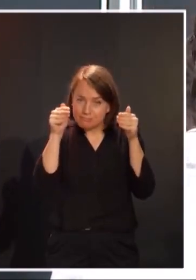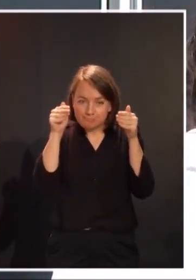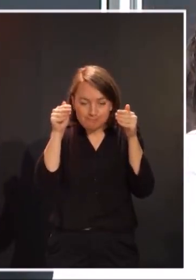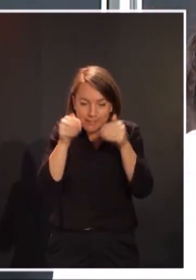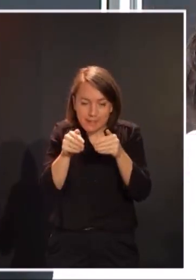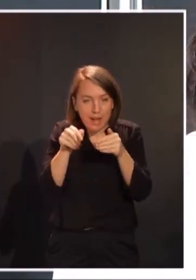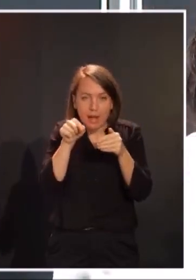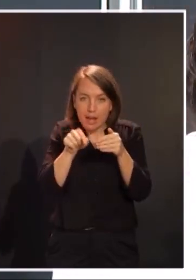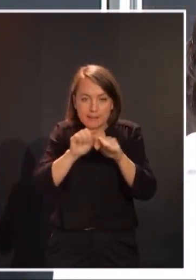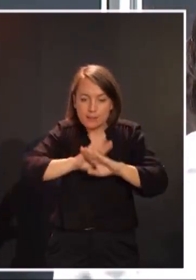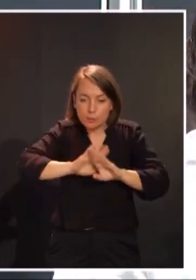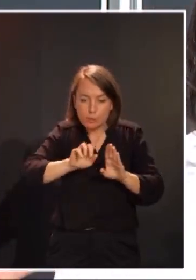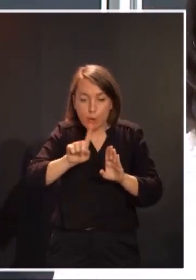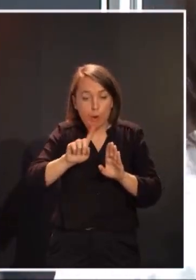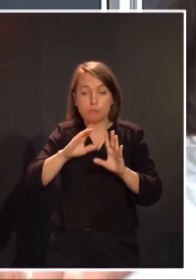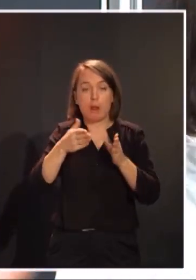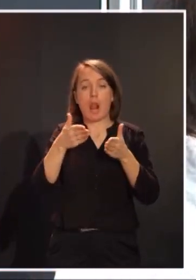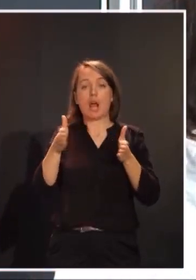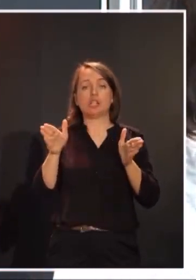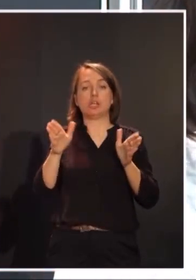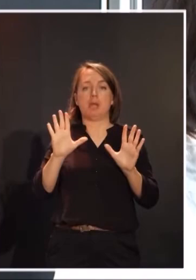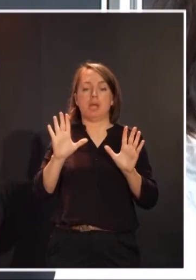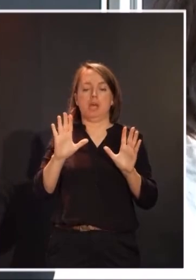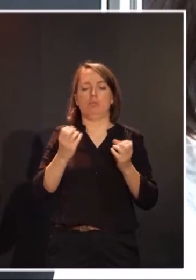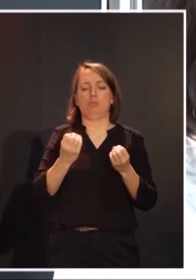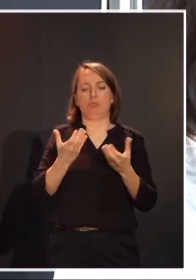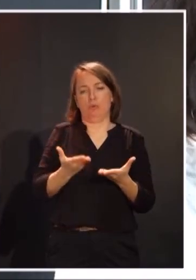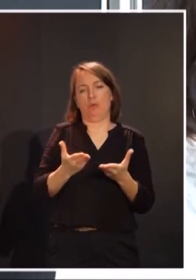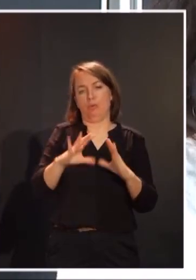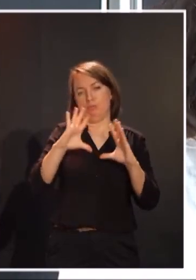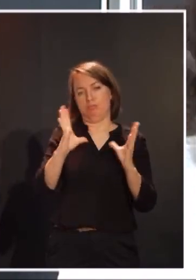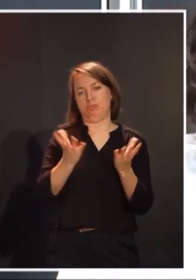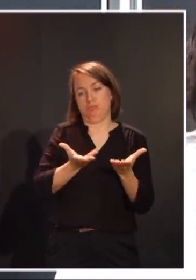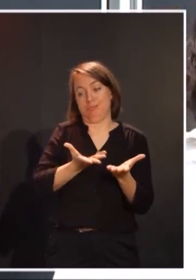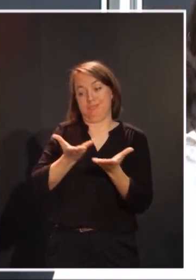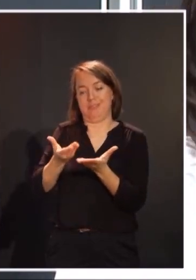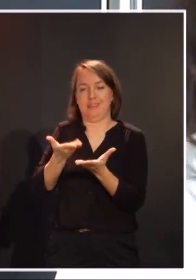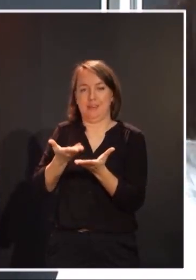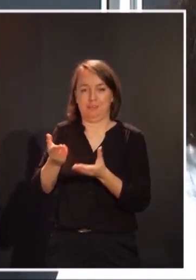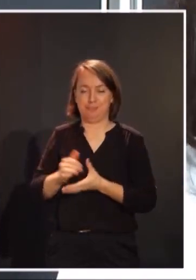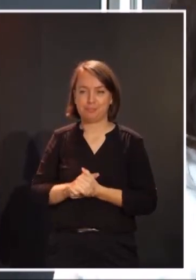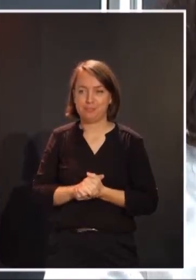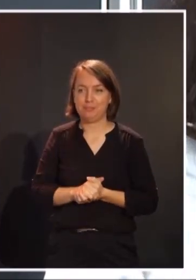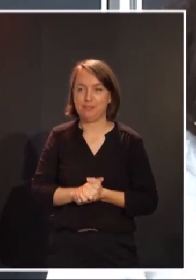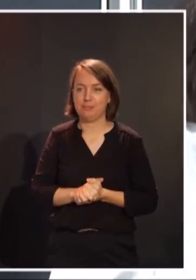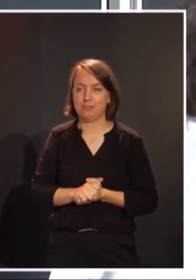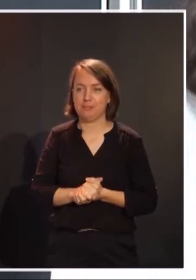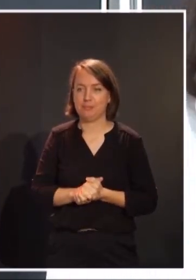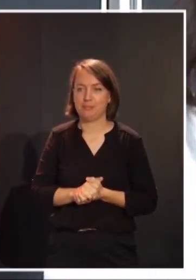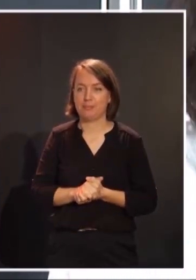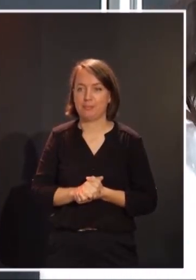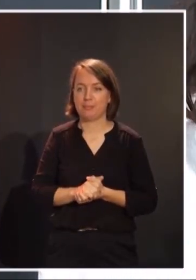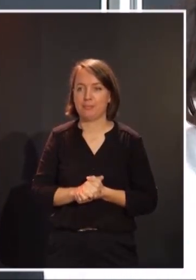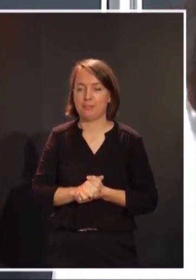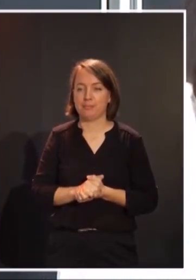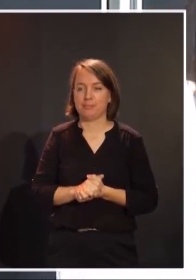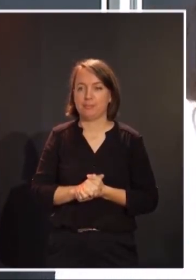spécifiquement sur ces actions-là, mais c'est un, voilà, les chiffres sont là, et effectivement à